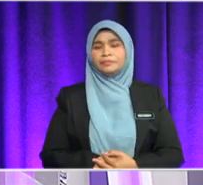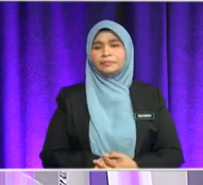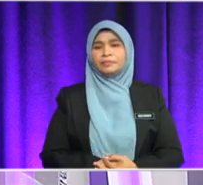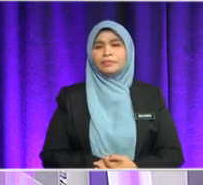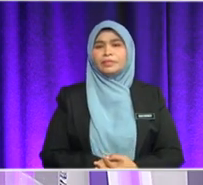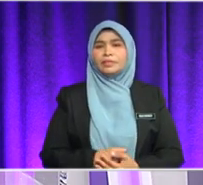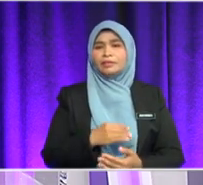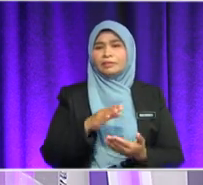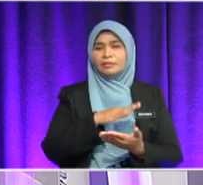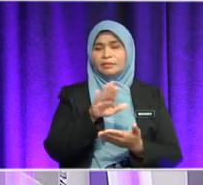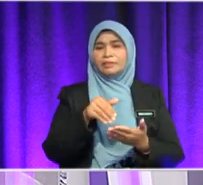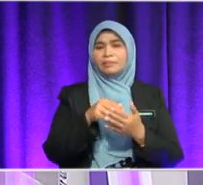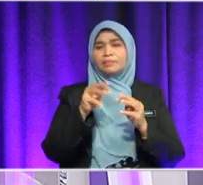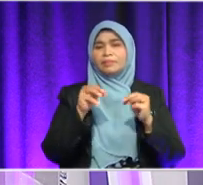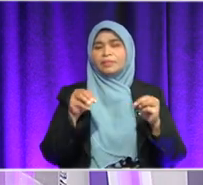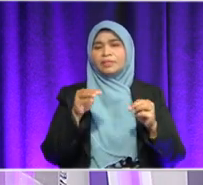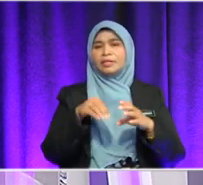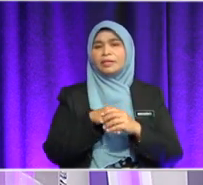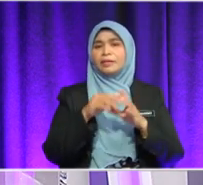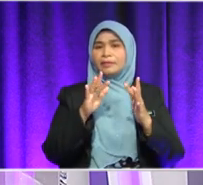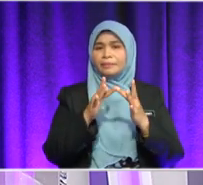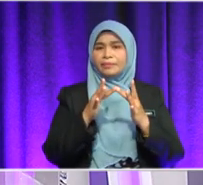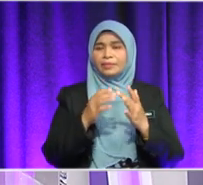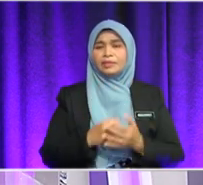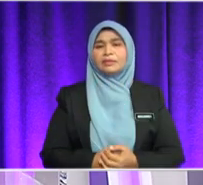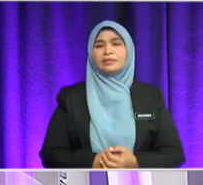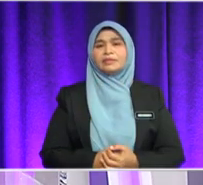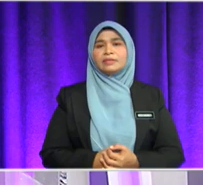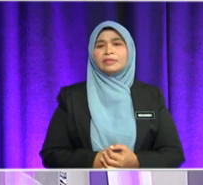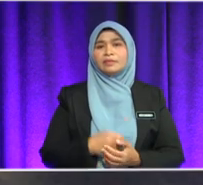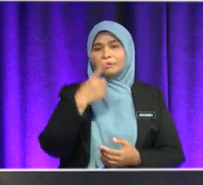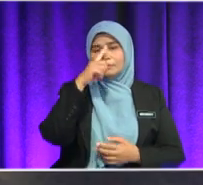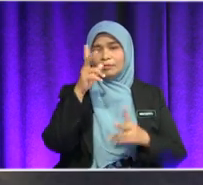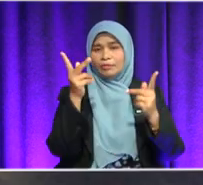dan murid-murid dalam talian kita untuk